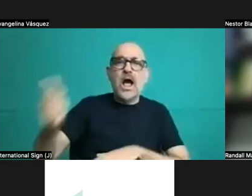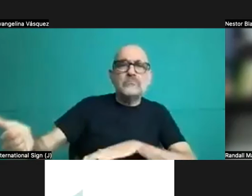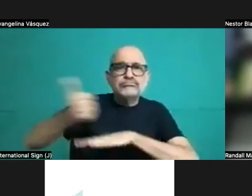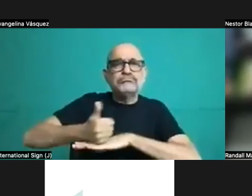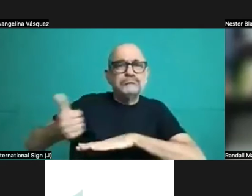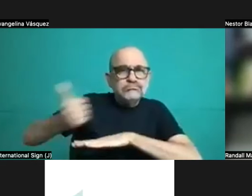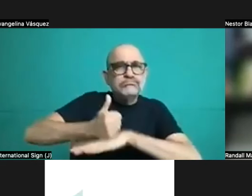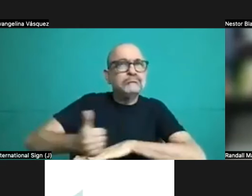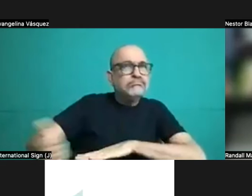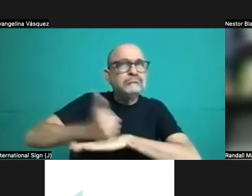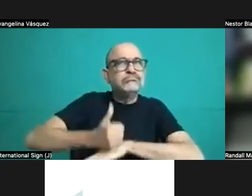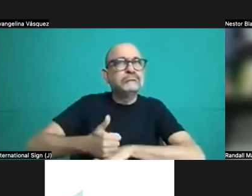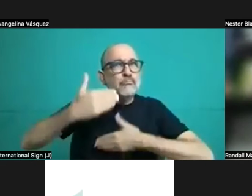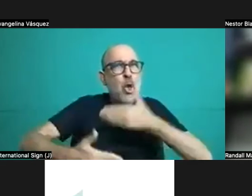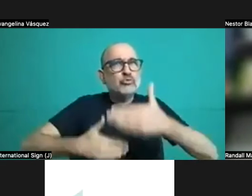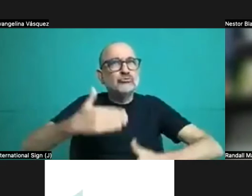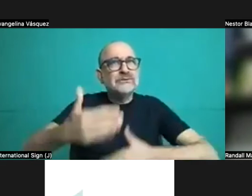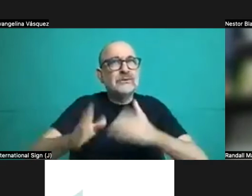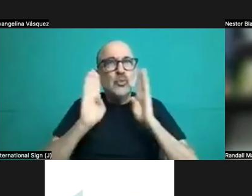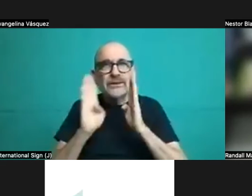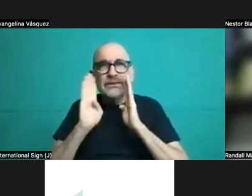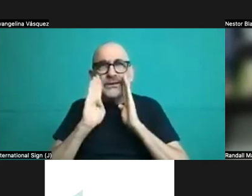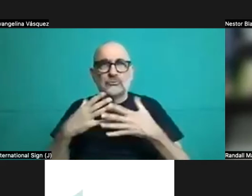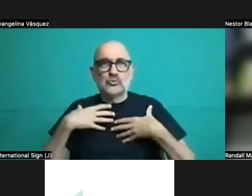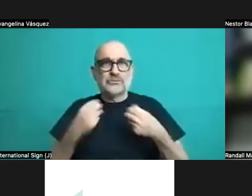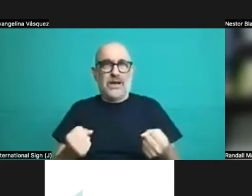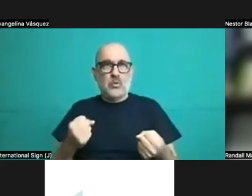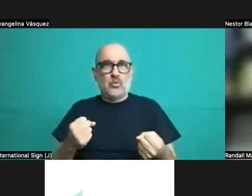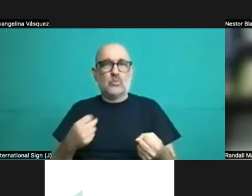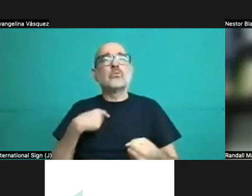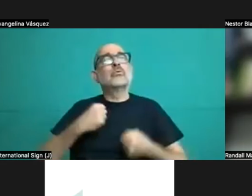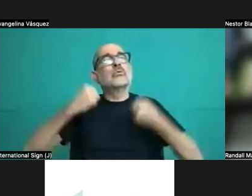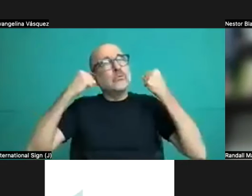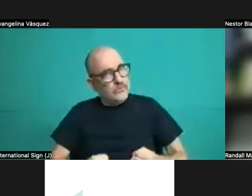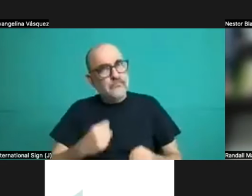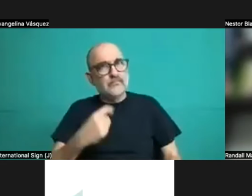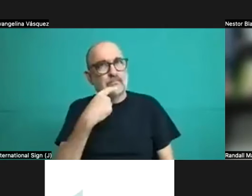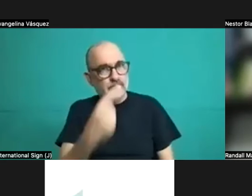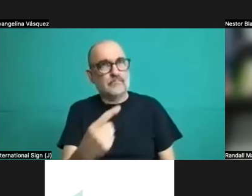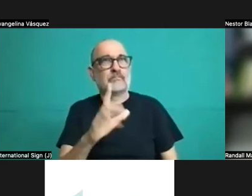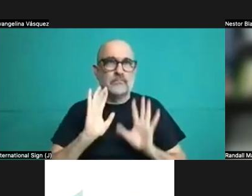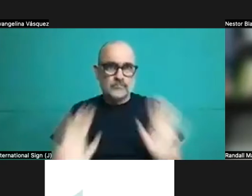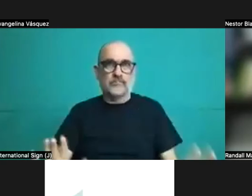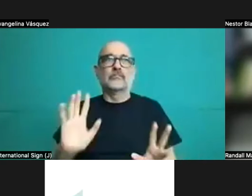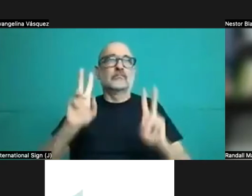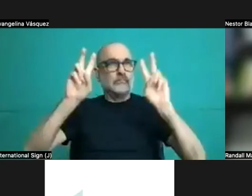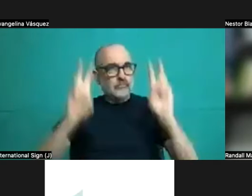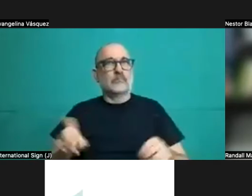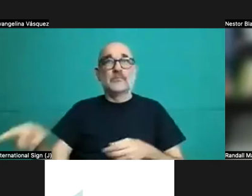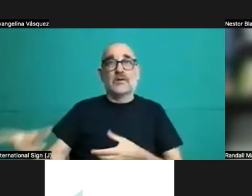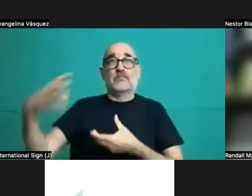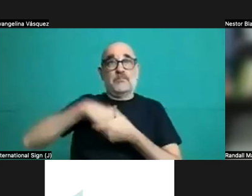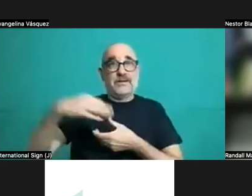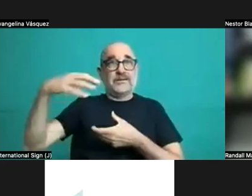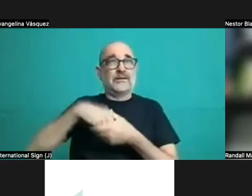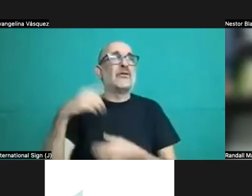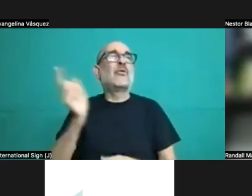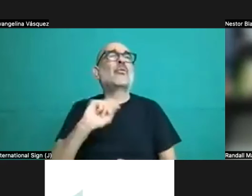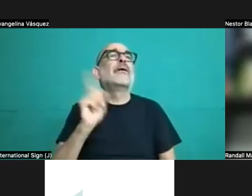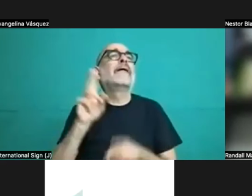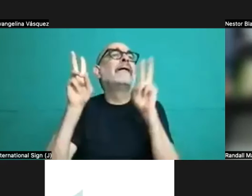Et encore une fois, c'est une participation qui n'est pas un cadeau. C'est juste la mise en œuvre